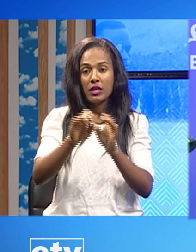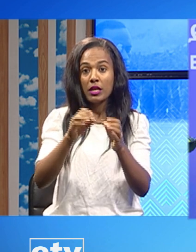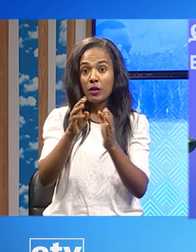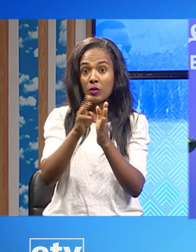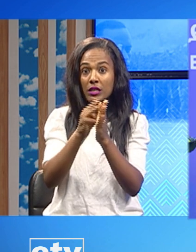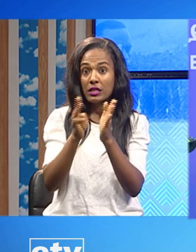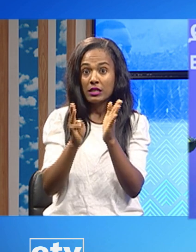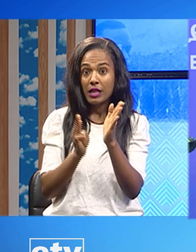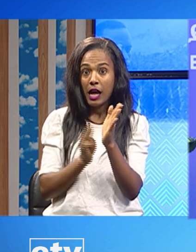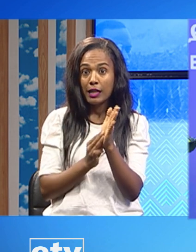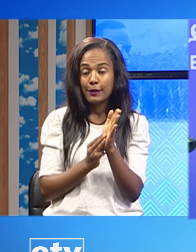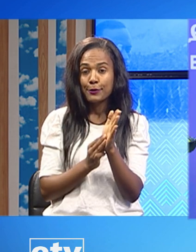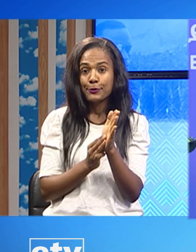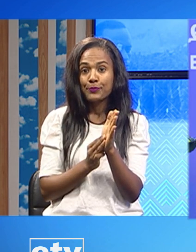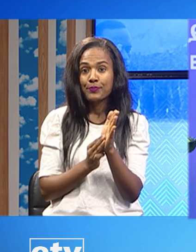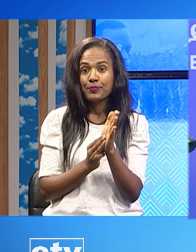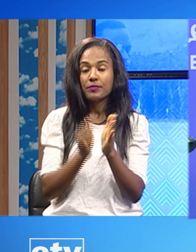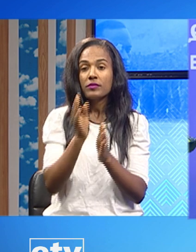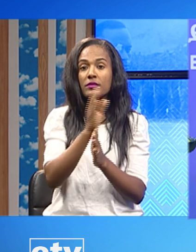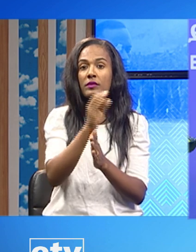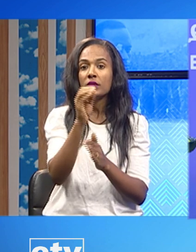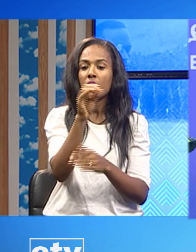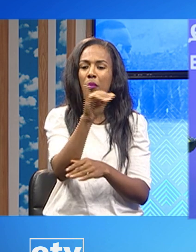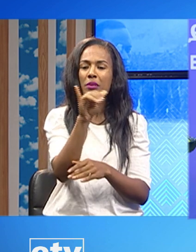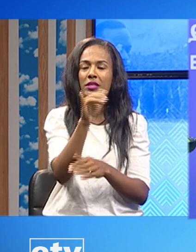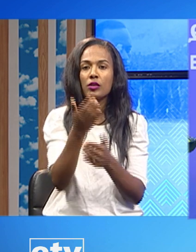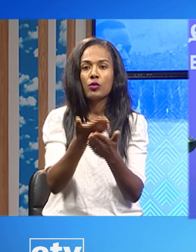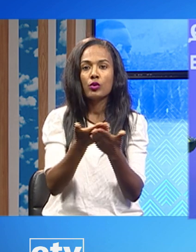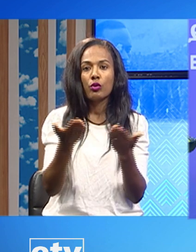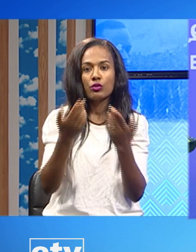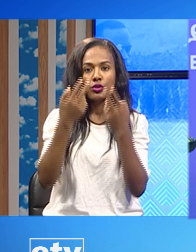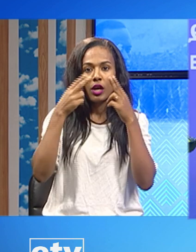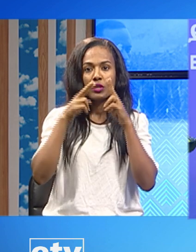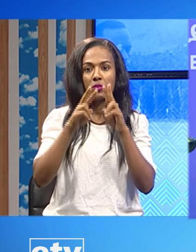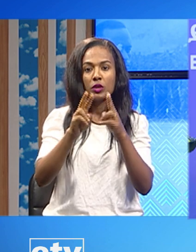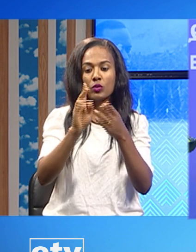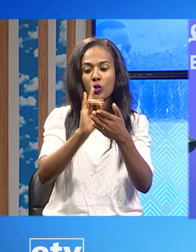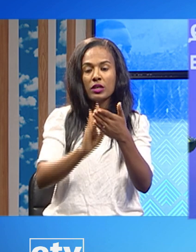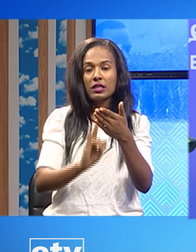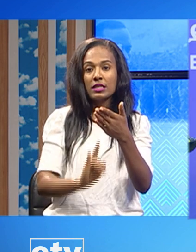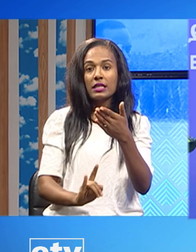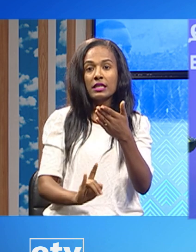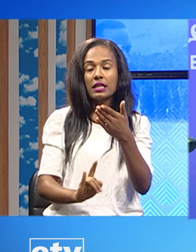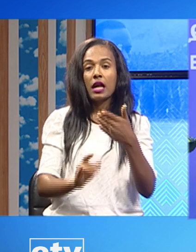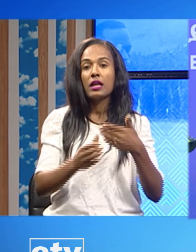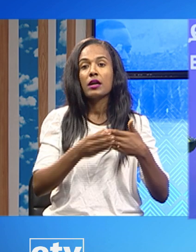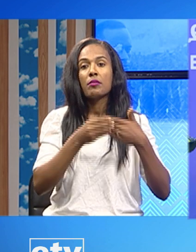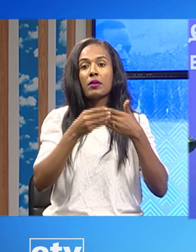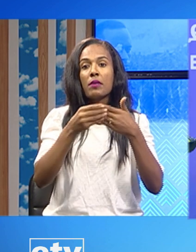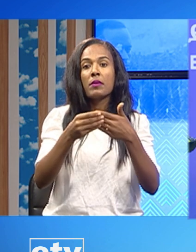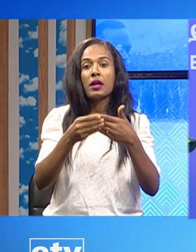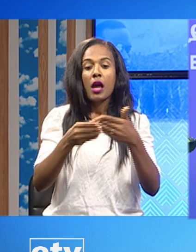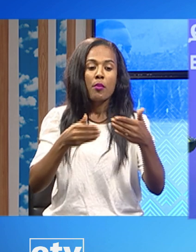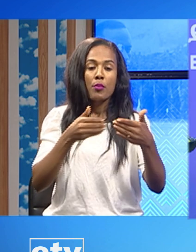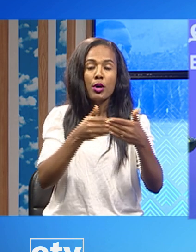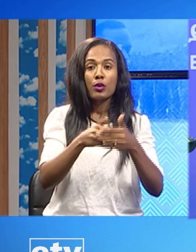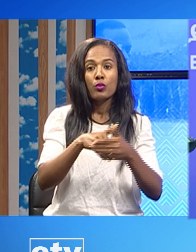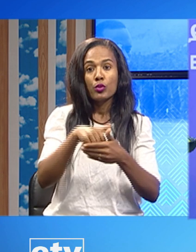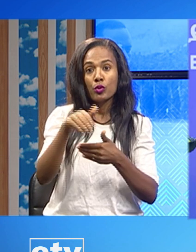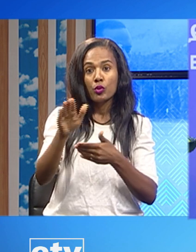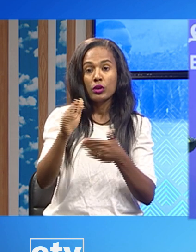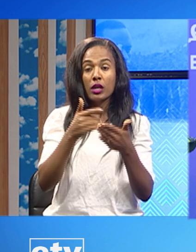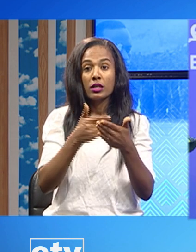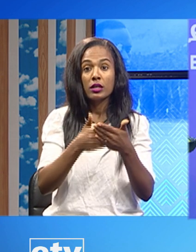ስርዓት እና መሰል ጉዳዮችን አስመልክቶ ዘርዘር ያለ መመሪያ በቅርቡ ይወጣል።